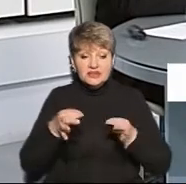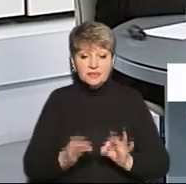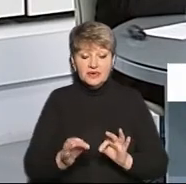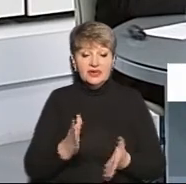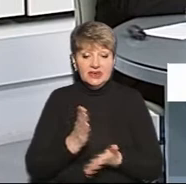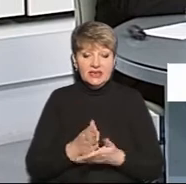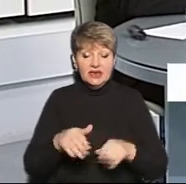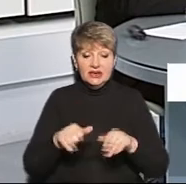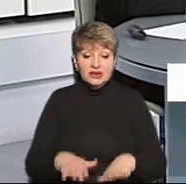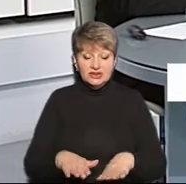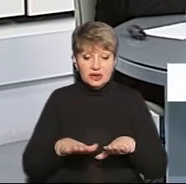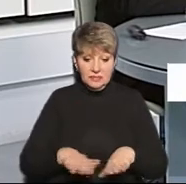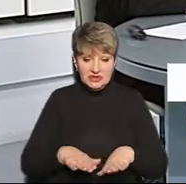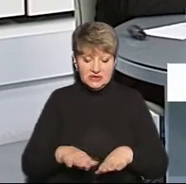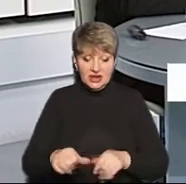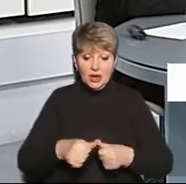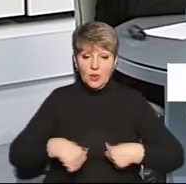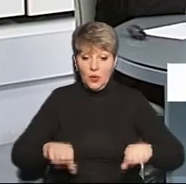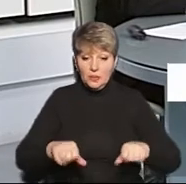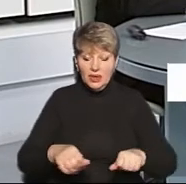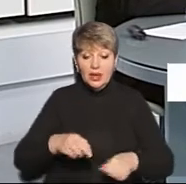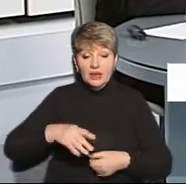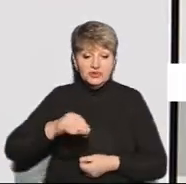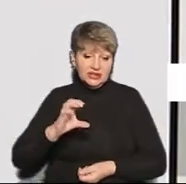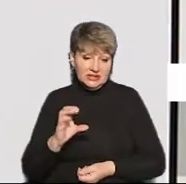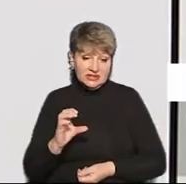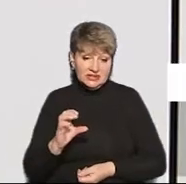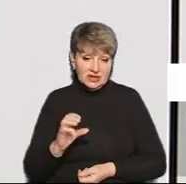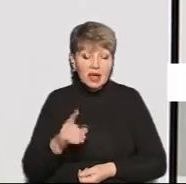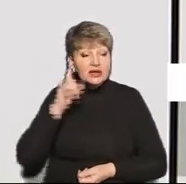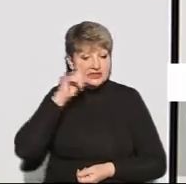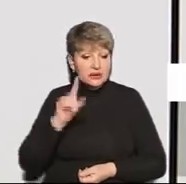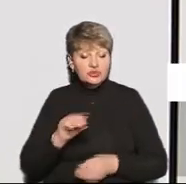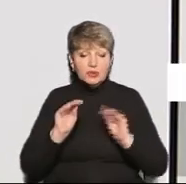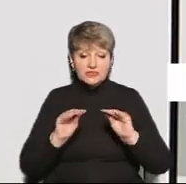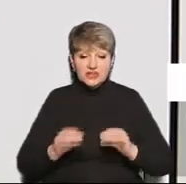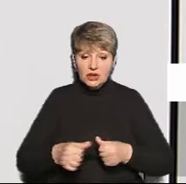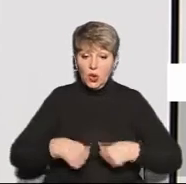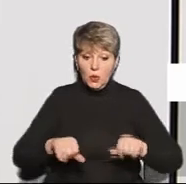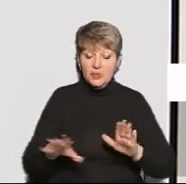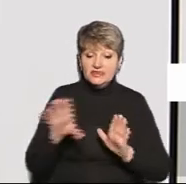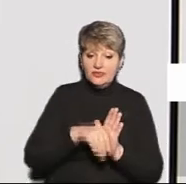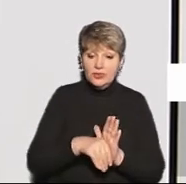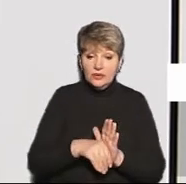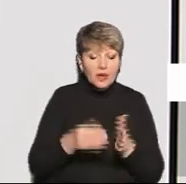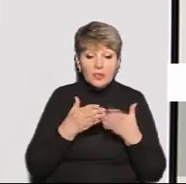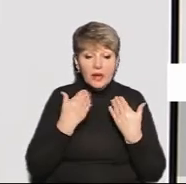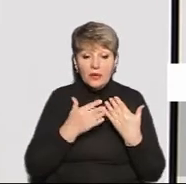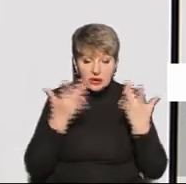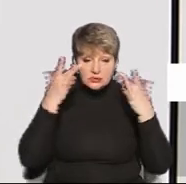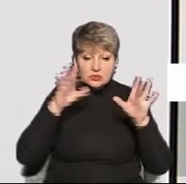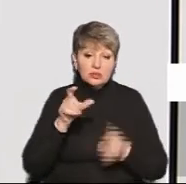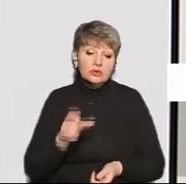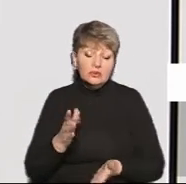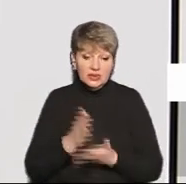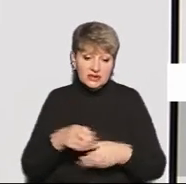рішення місцевої комісії з питань техногенно-екологічної безпеки та надзвичайної ситуації. Ми знаємо, що в склад комісії входять, немає випадкових людей.